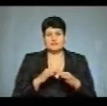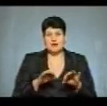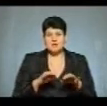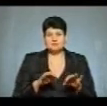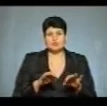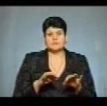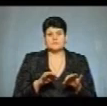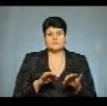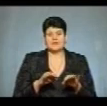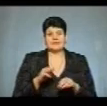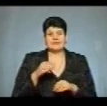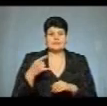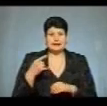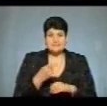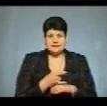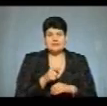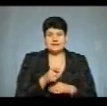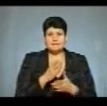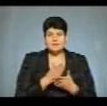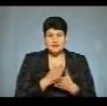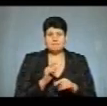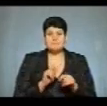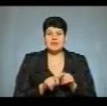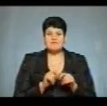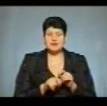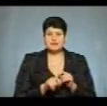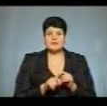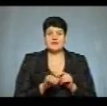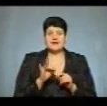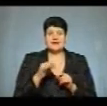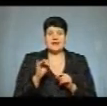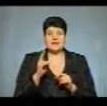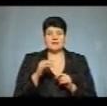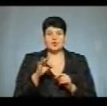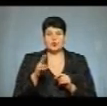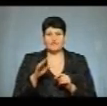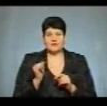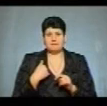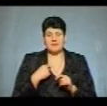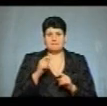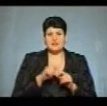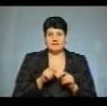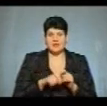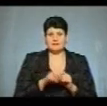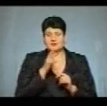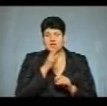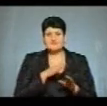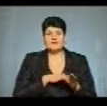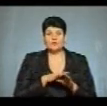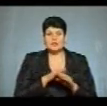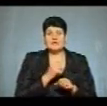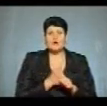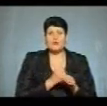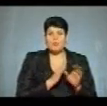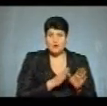транспорті, в таксі там є так званий вид перевірок, рейдові перевірки. Тобто ми їх перевіряли вже під час виконання